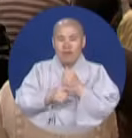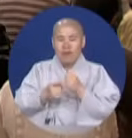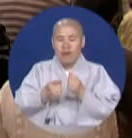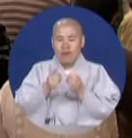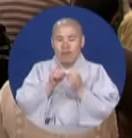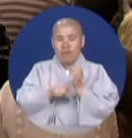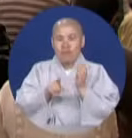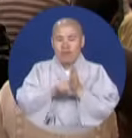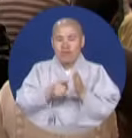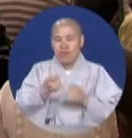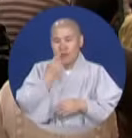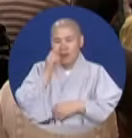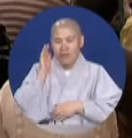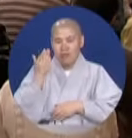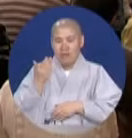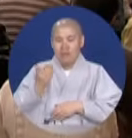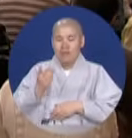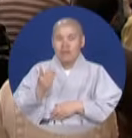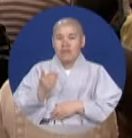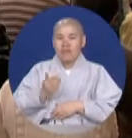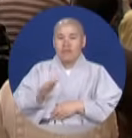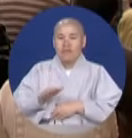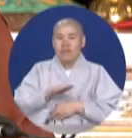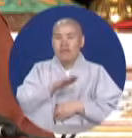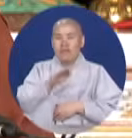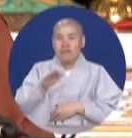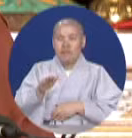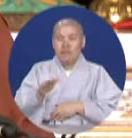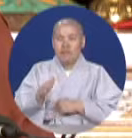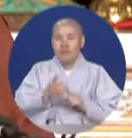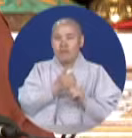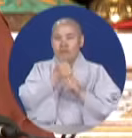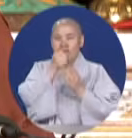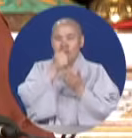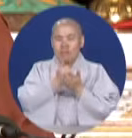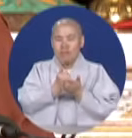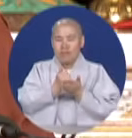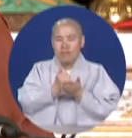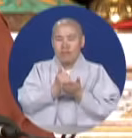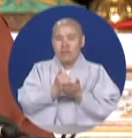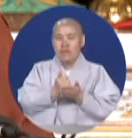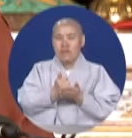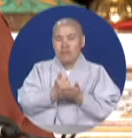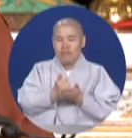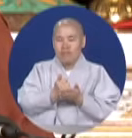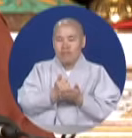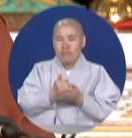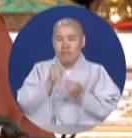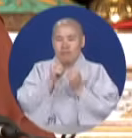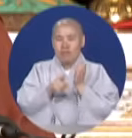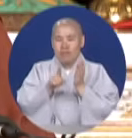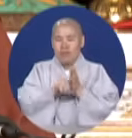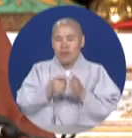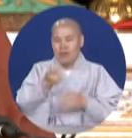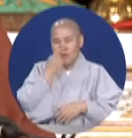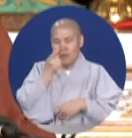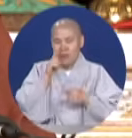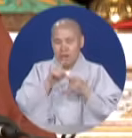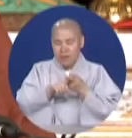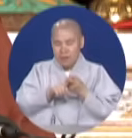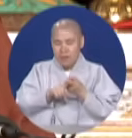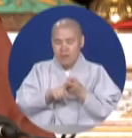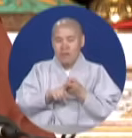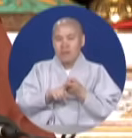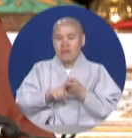이제 불학불교학에 중점을 둬야 되기 때문에 45년이다, 49년이다 이거보다 부처님께서 무엇을